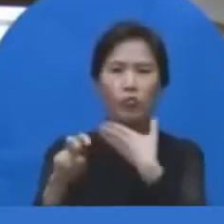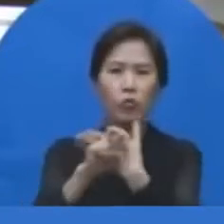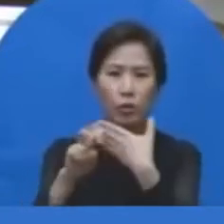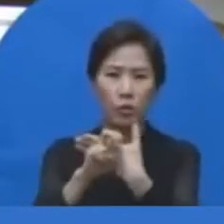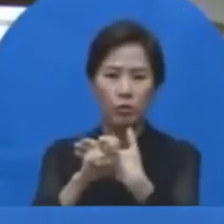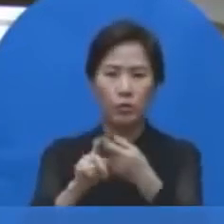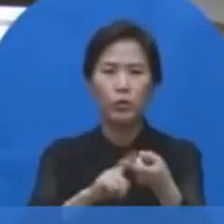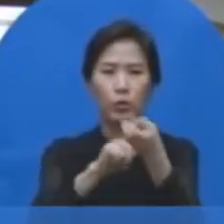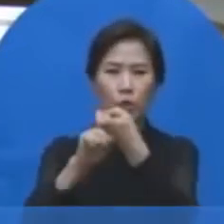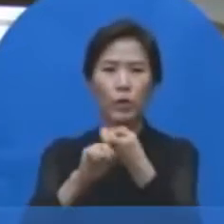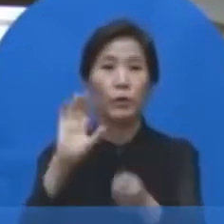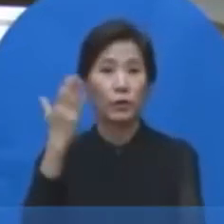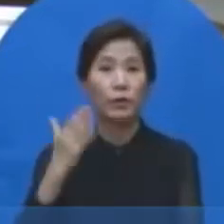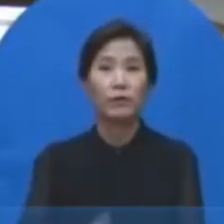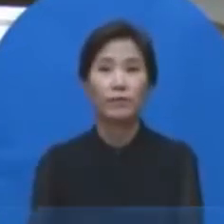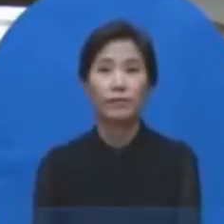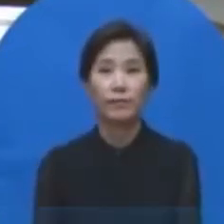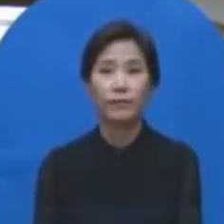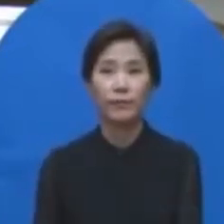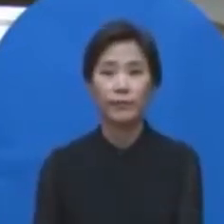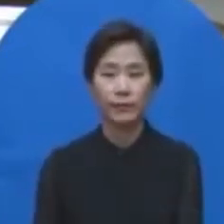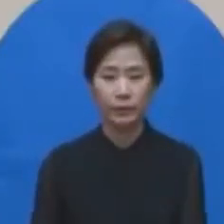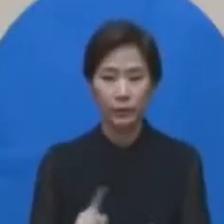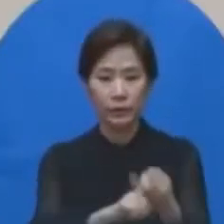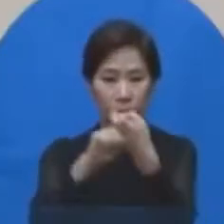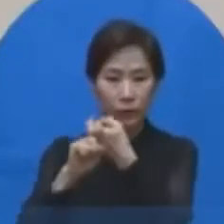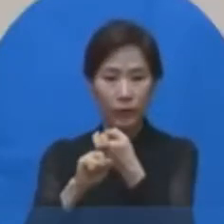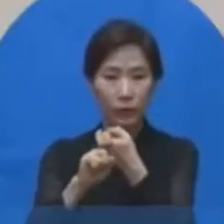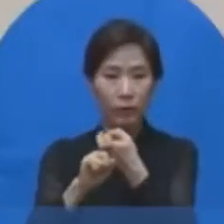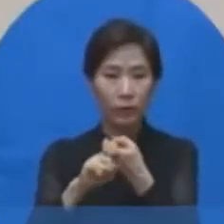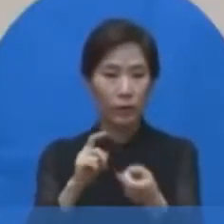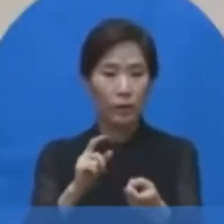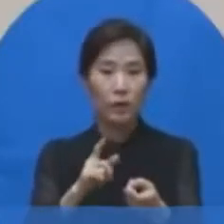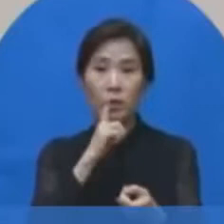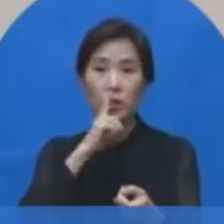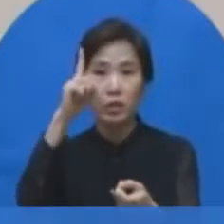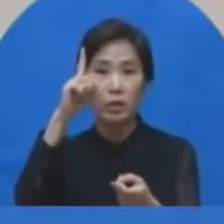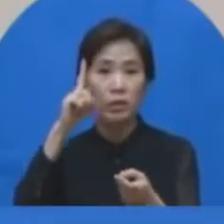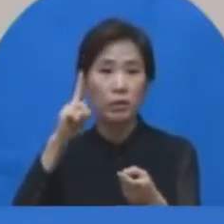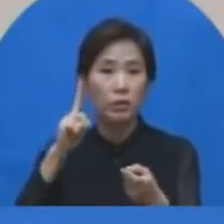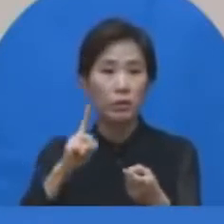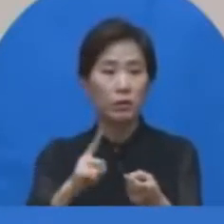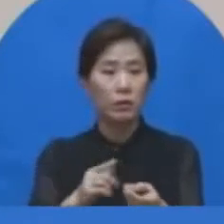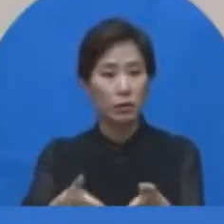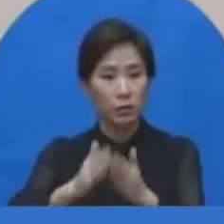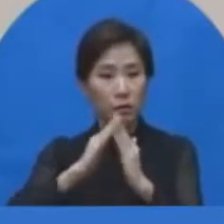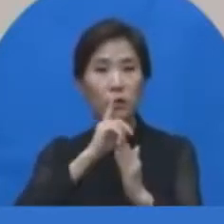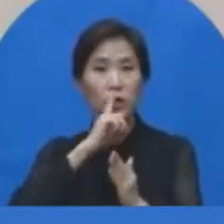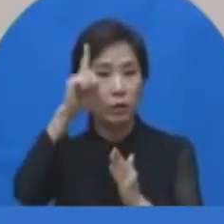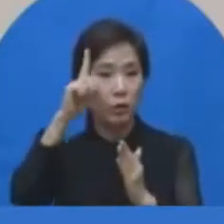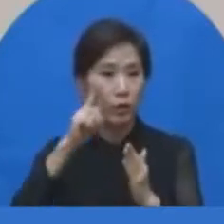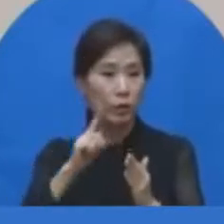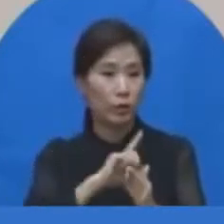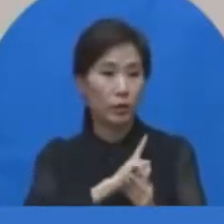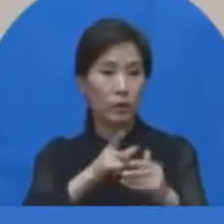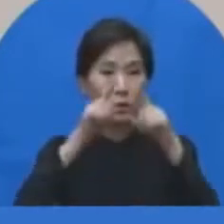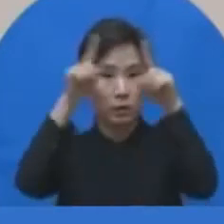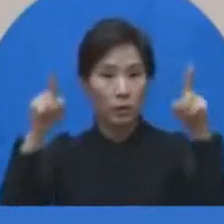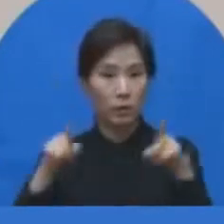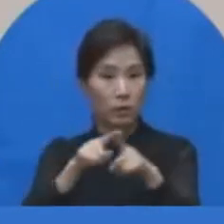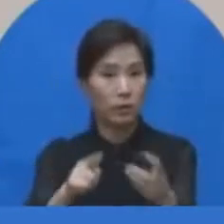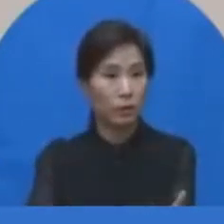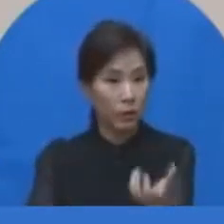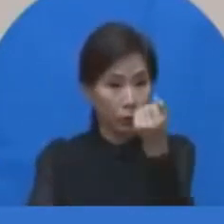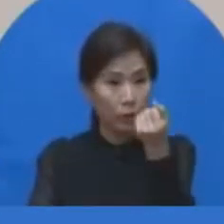노동조합법에서도 노동조합은 행정관청으로부터 설립신고증을 교부받은 경우에만 설립신고서가 접수된 때로